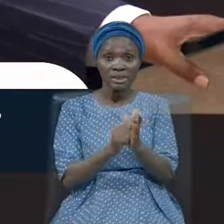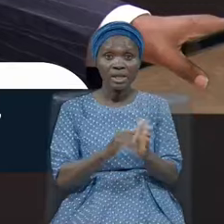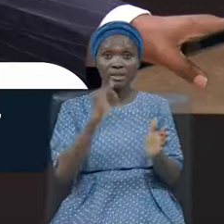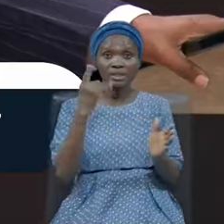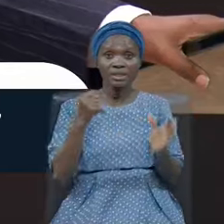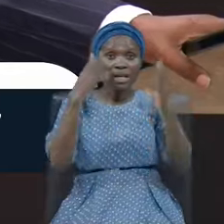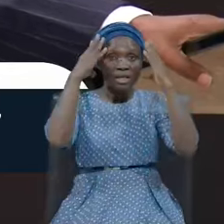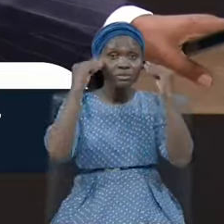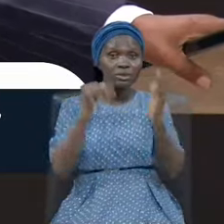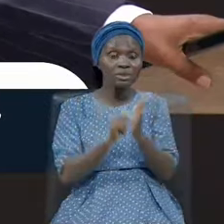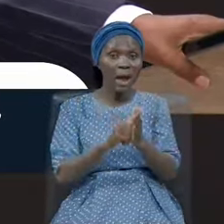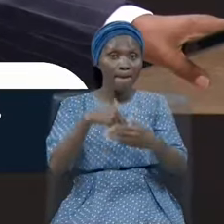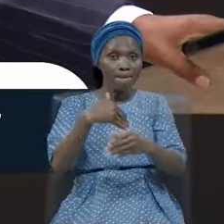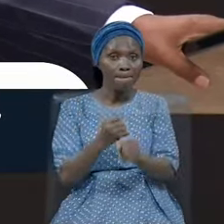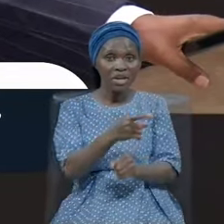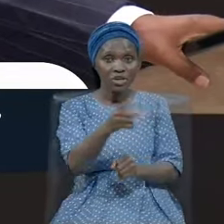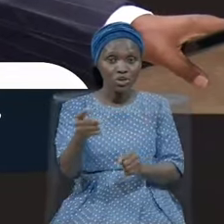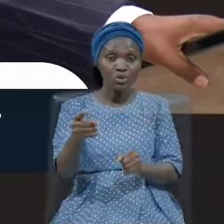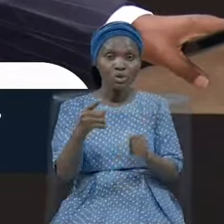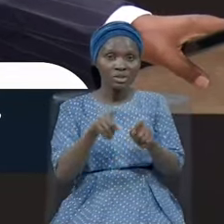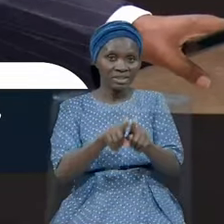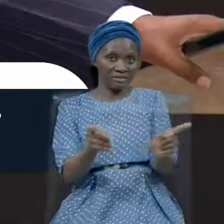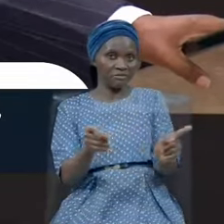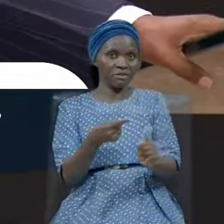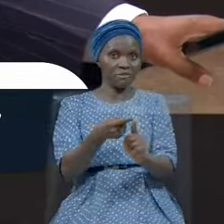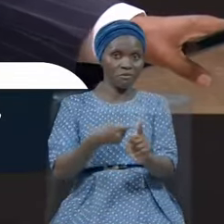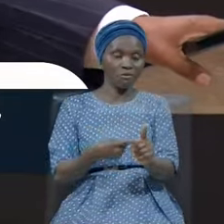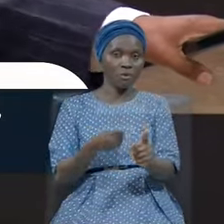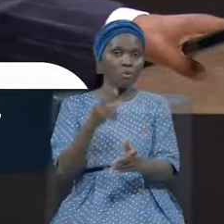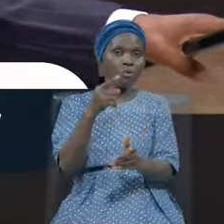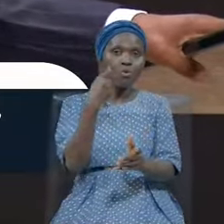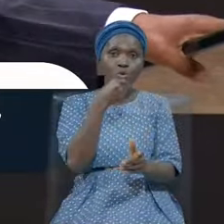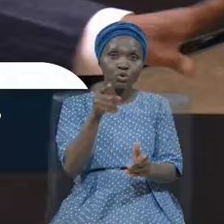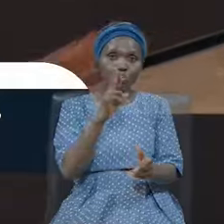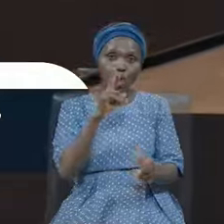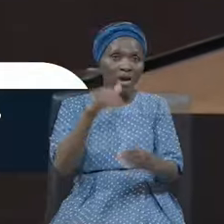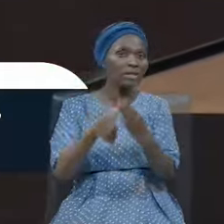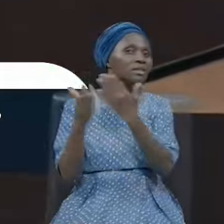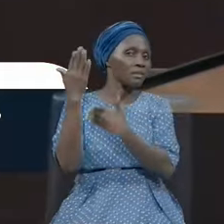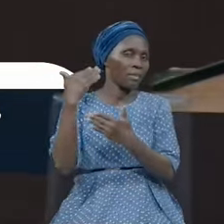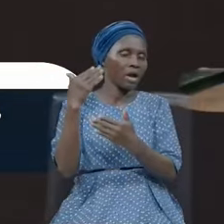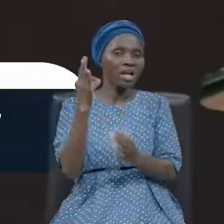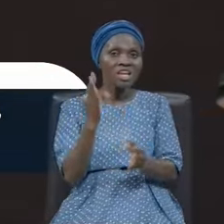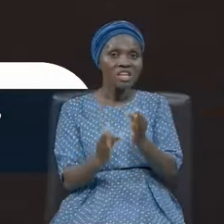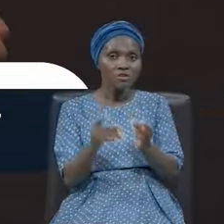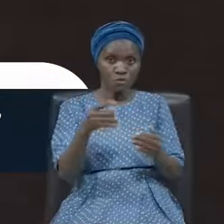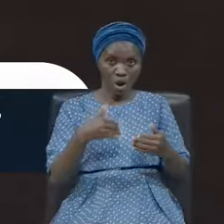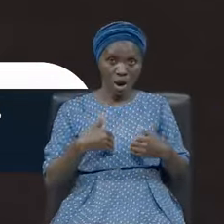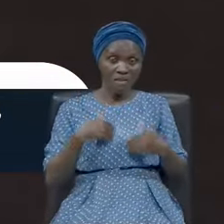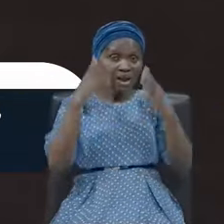l'expérience qui vous rend différent de ce que vous étiez dans le passé. Vous avez fait